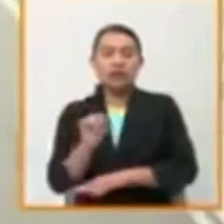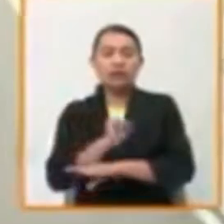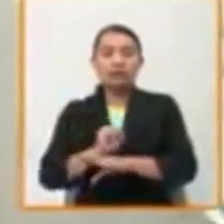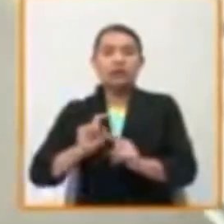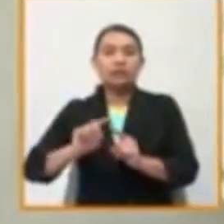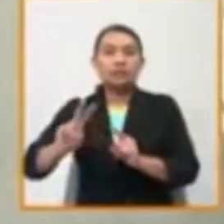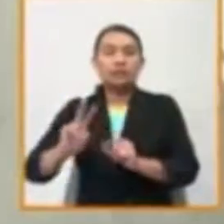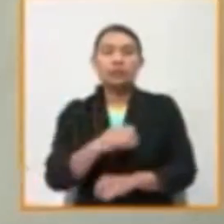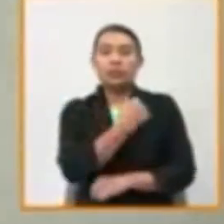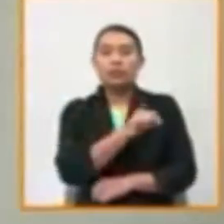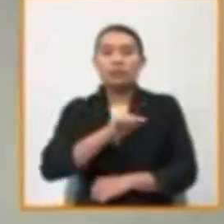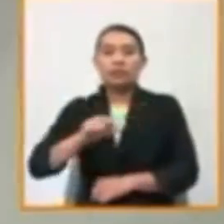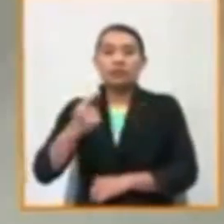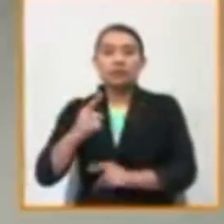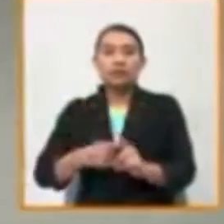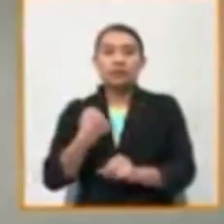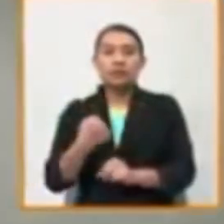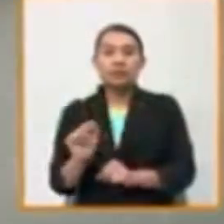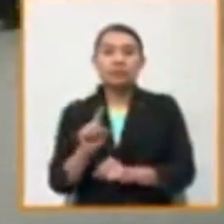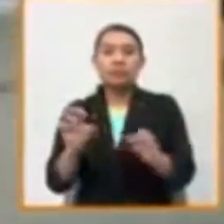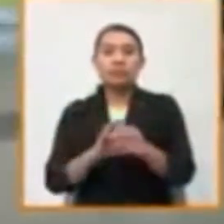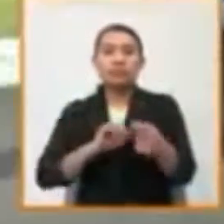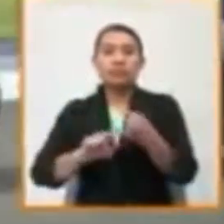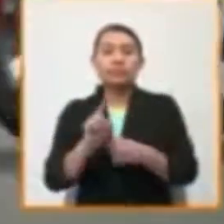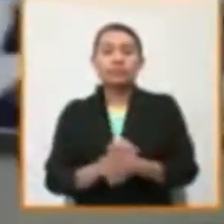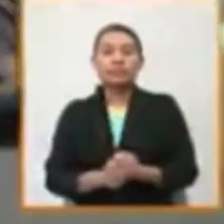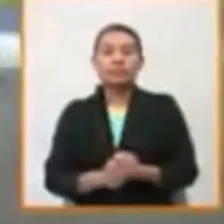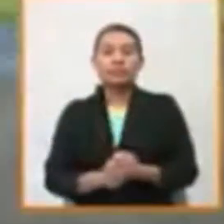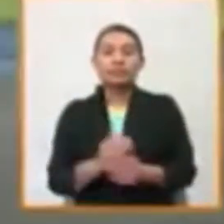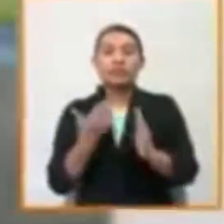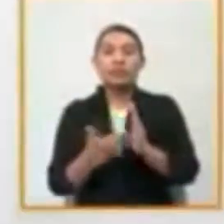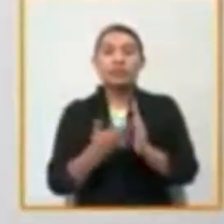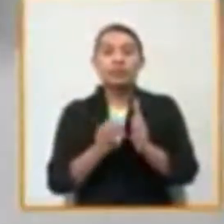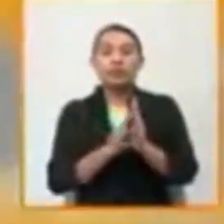ขึ้นในวันที่10 ถึง 11 ตุลาคมนี้ที่สนามช้าง International Circuit จังหวัดบุรีรัมย์